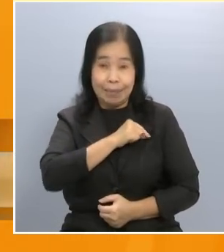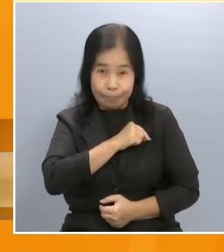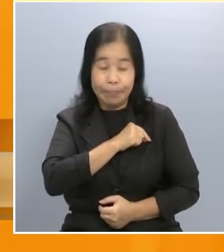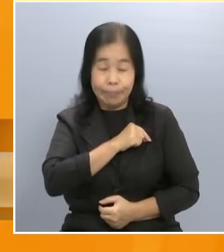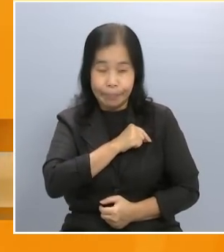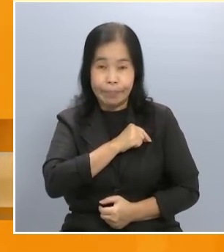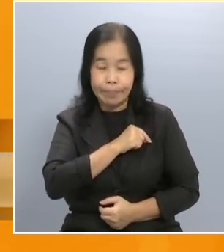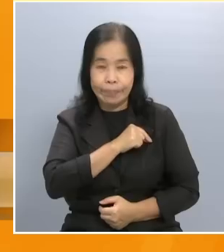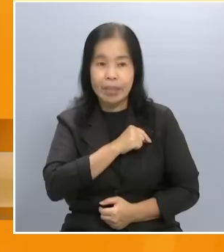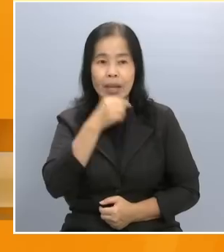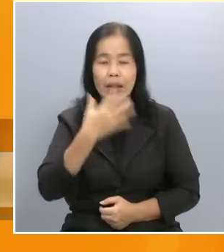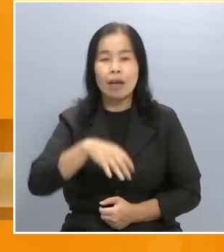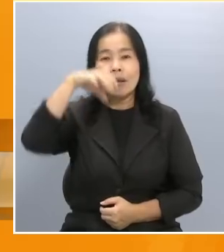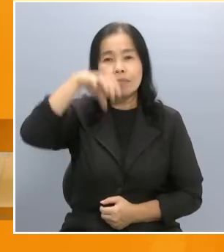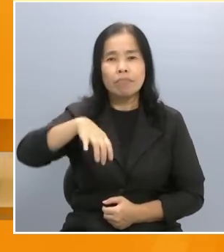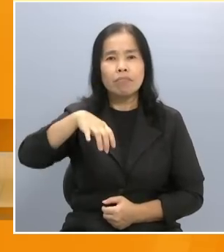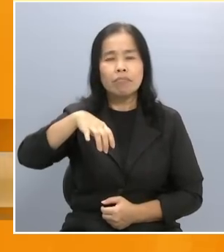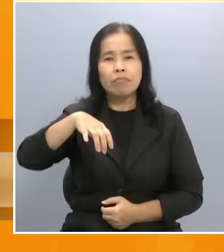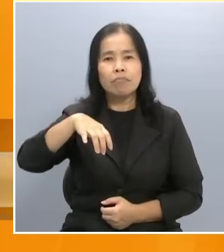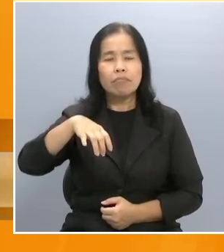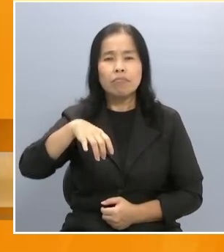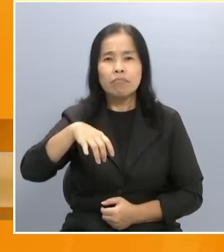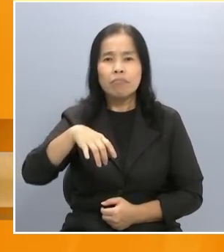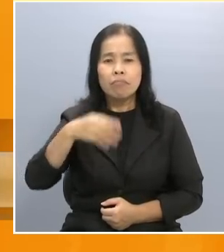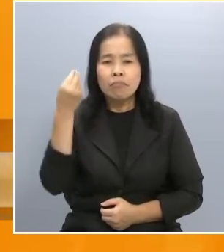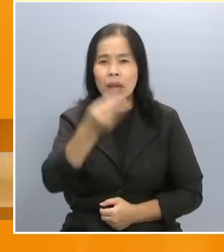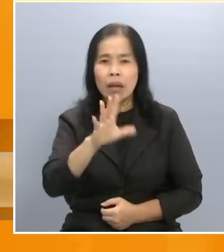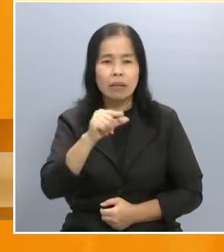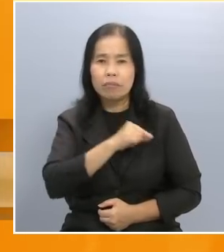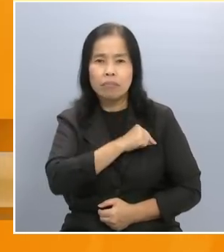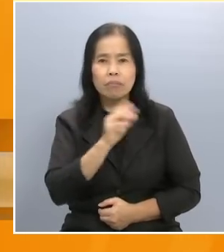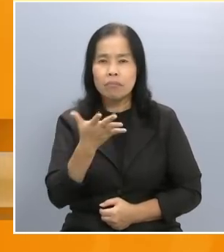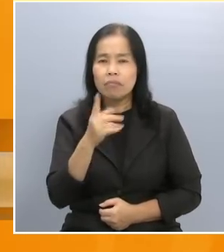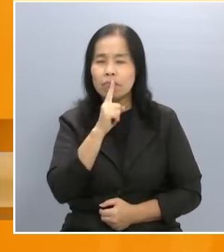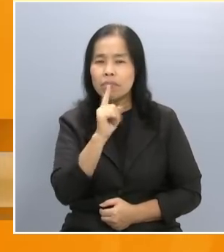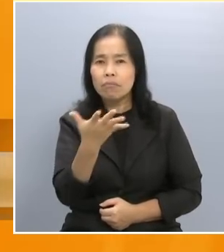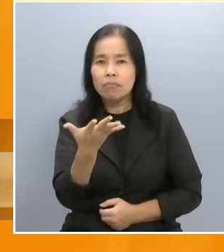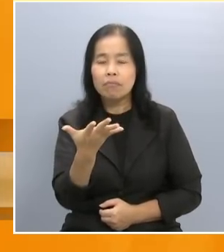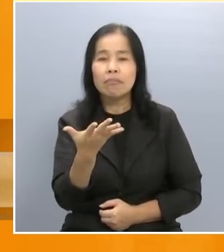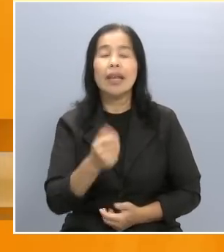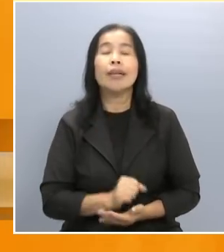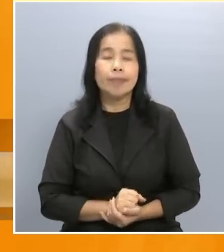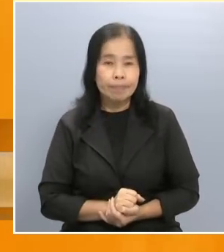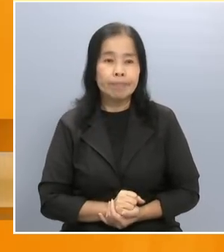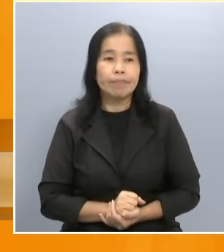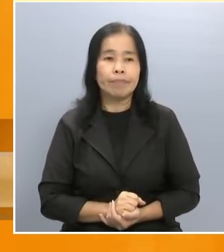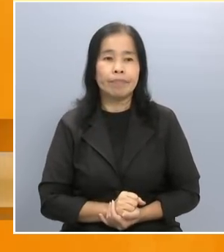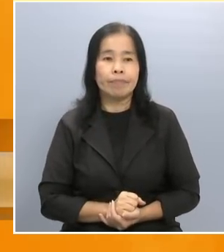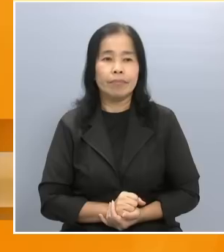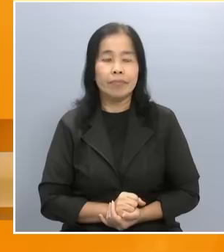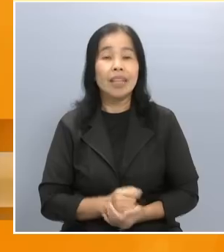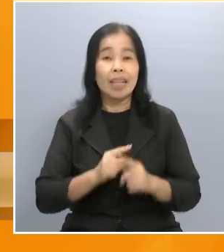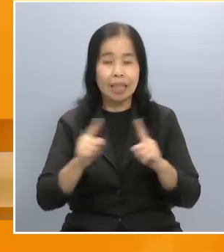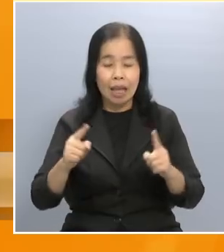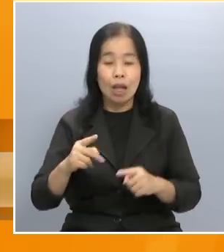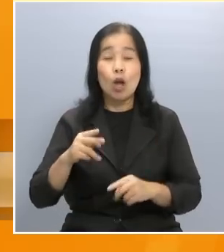หน่วยงานไม่ได้รับอนุญาตให้ติดผมเรียกว่าอย่างนั้นก็แล้วกันท่านผู้ชมครับขณะที่เจ้า